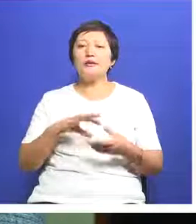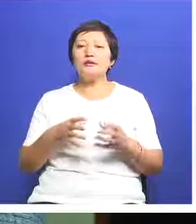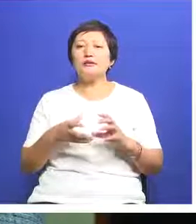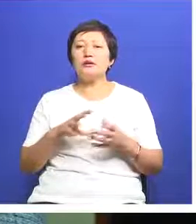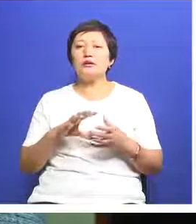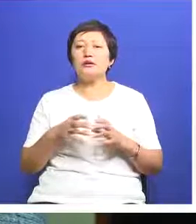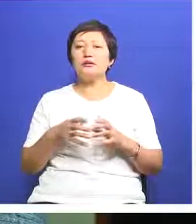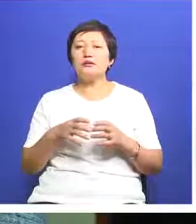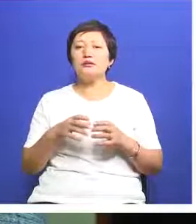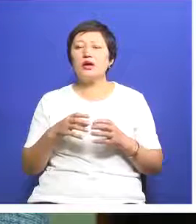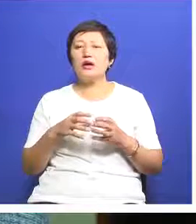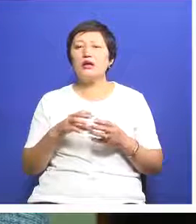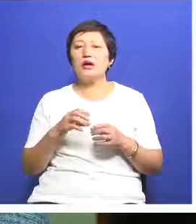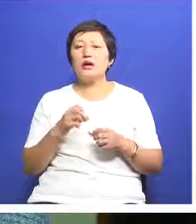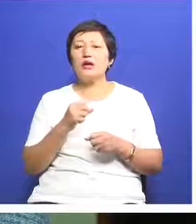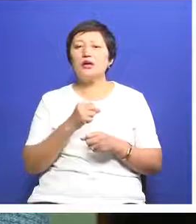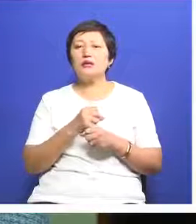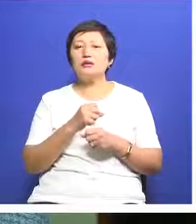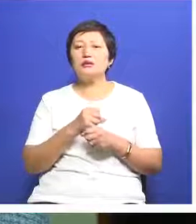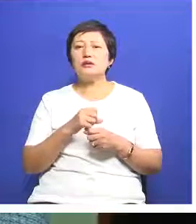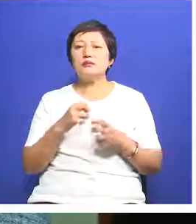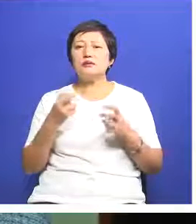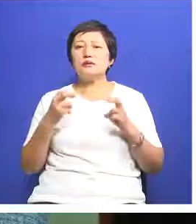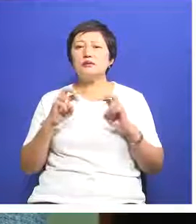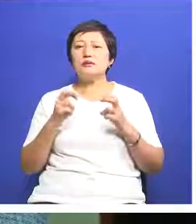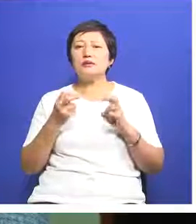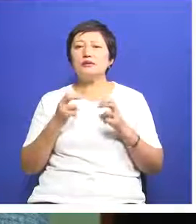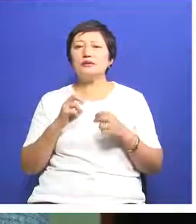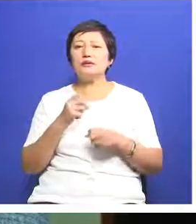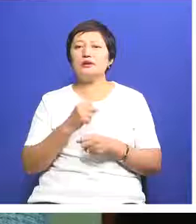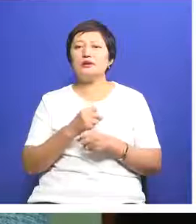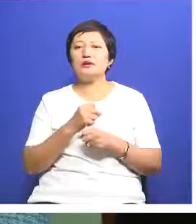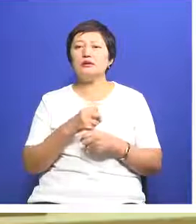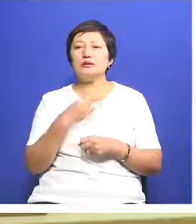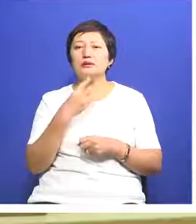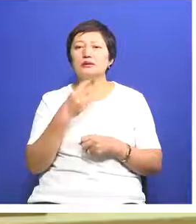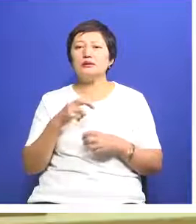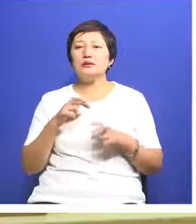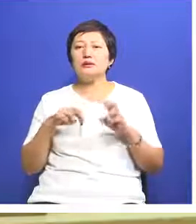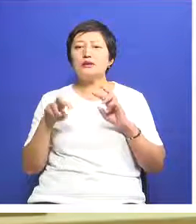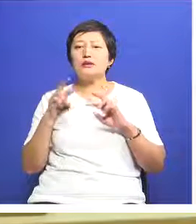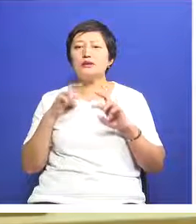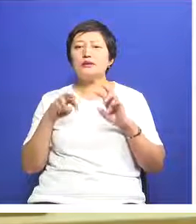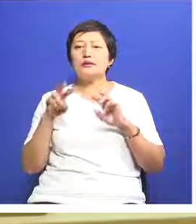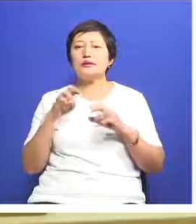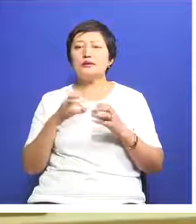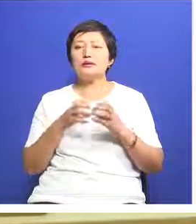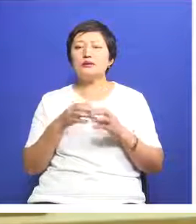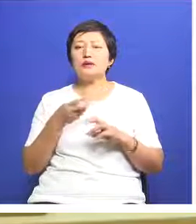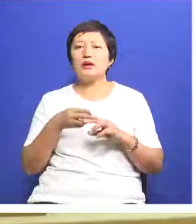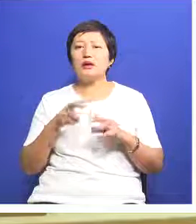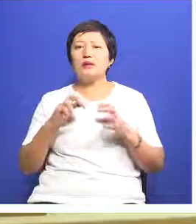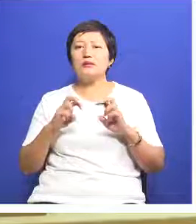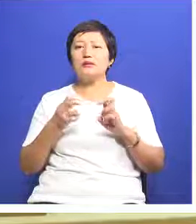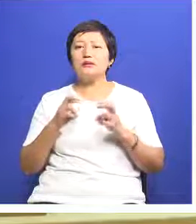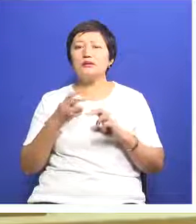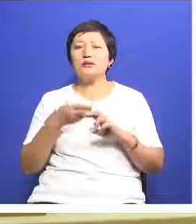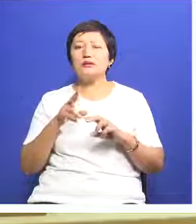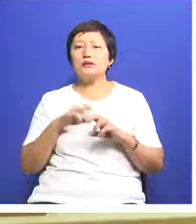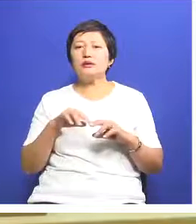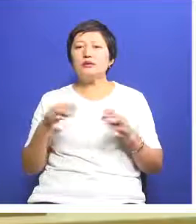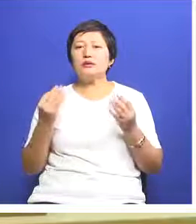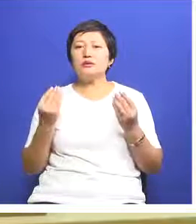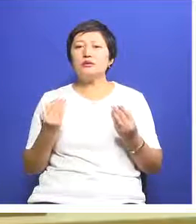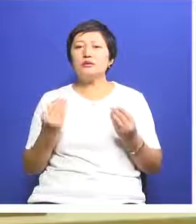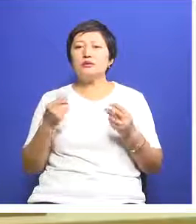шаруашылығы саласы. Ауыл шаруашылығы саласы. Жалпы шаруалардың мәселесі әкімнің қаншалықты назарында? şarvalardan meselesi bizim